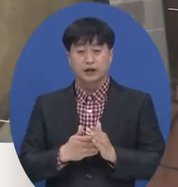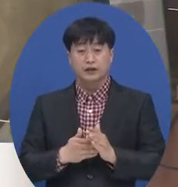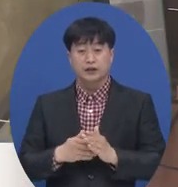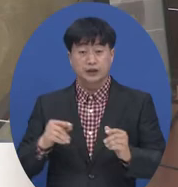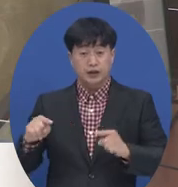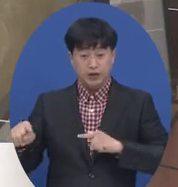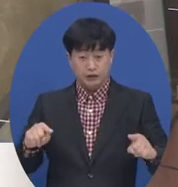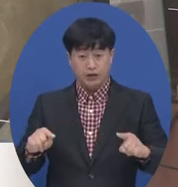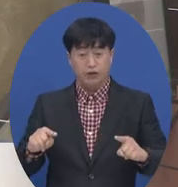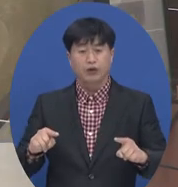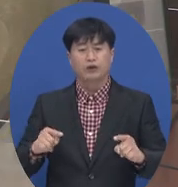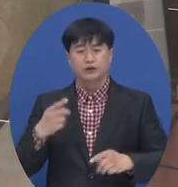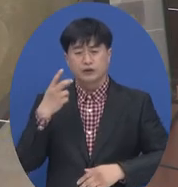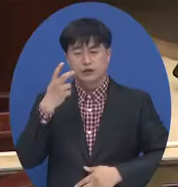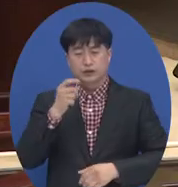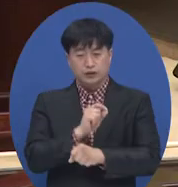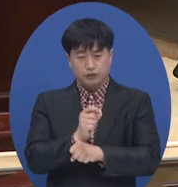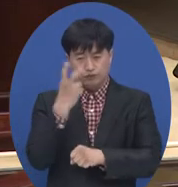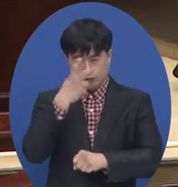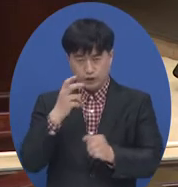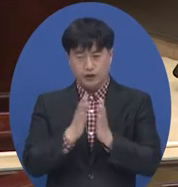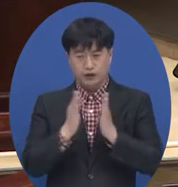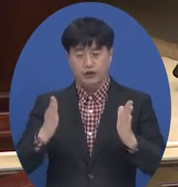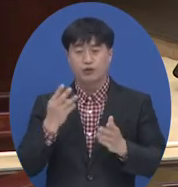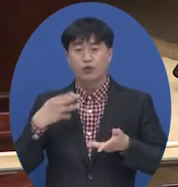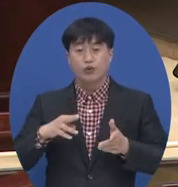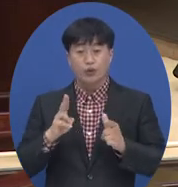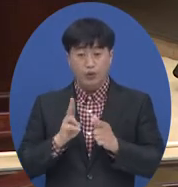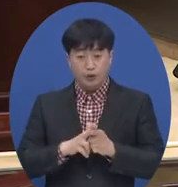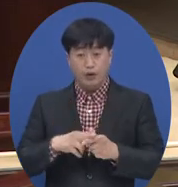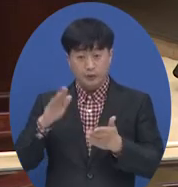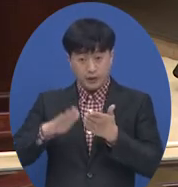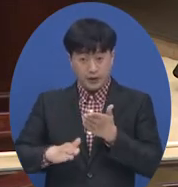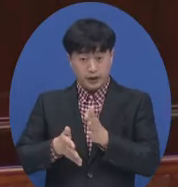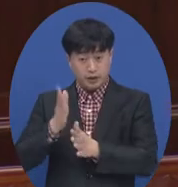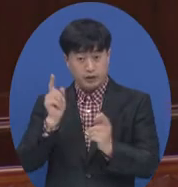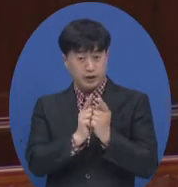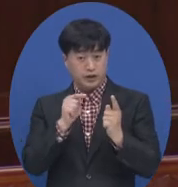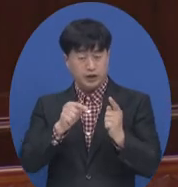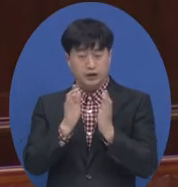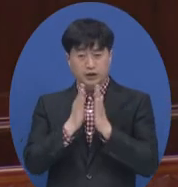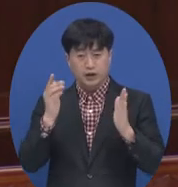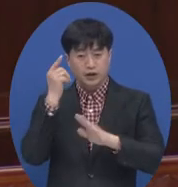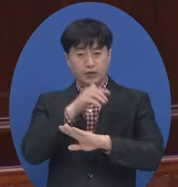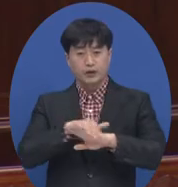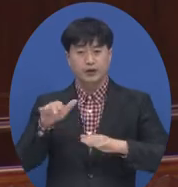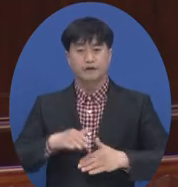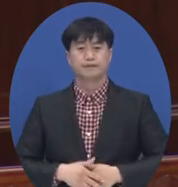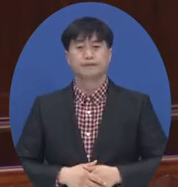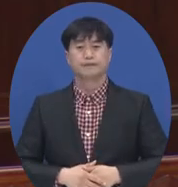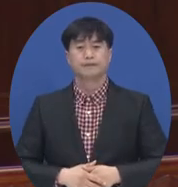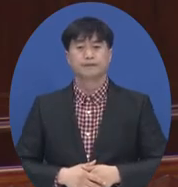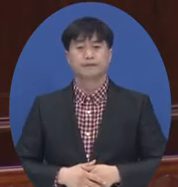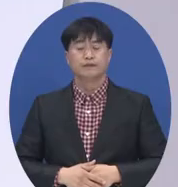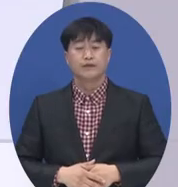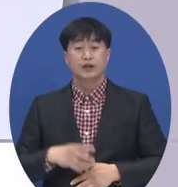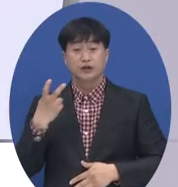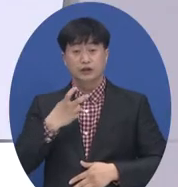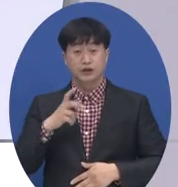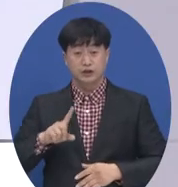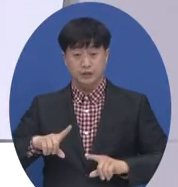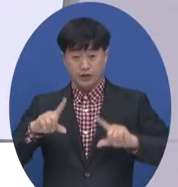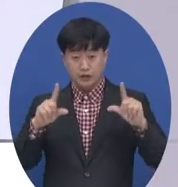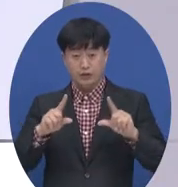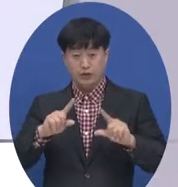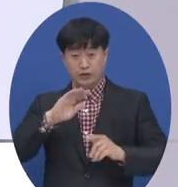꽂힌 행정사무감사가 진행됩니다. 경기도와 도 산하기관 등을 대상으로 실시될 예정입니다.